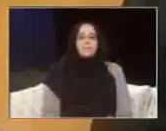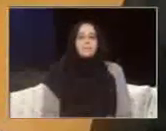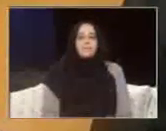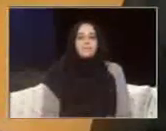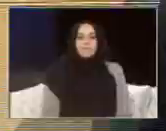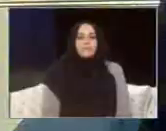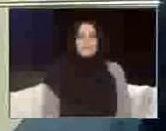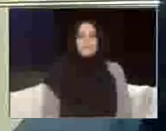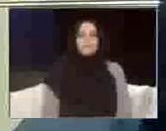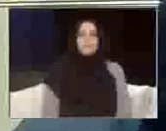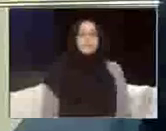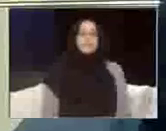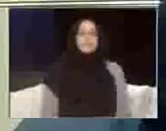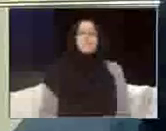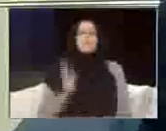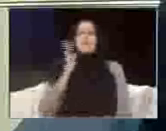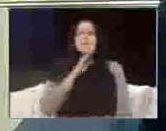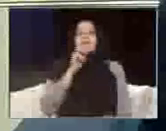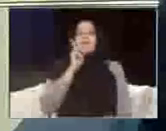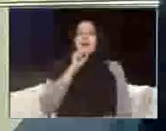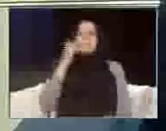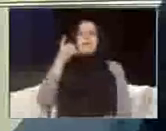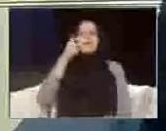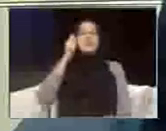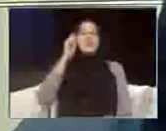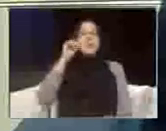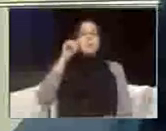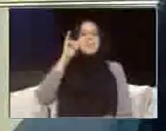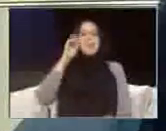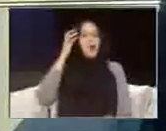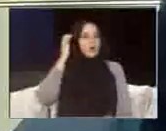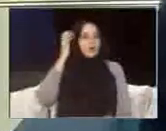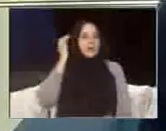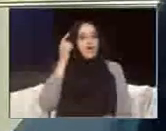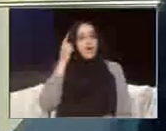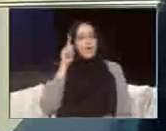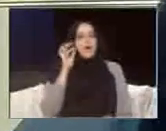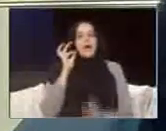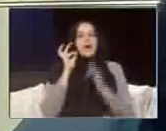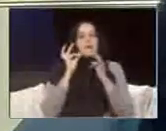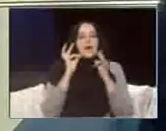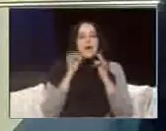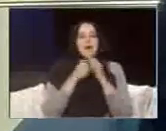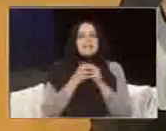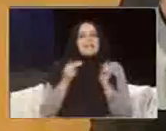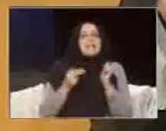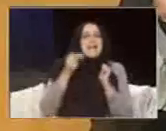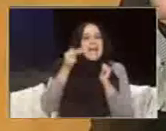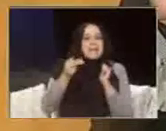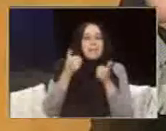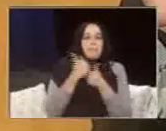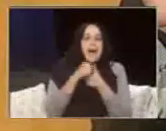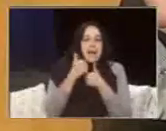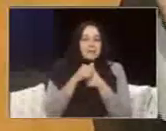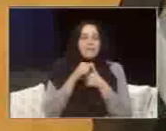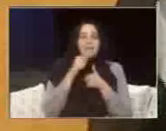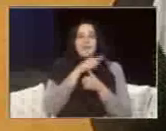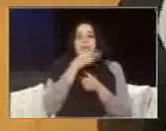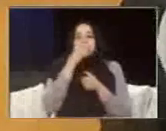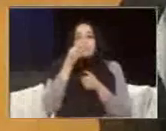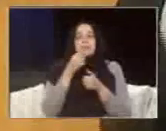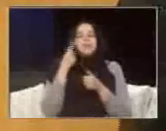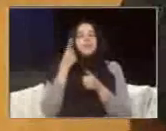اخت الاخت جميله من قسنطينه اللي في والله ربي قال تتبع سببها. شوف شوف شوف، ما خلق الله من داء